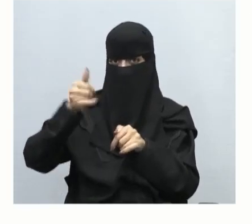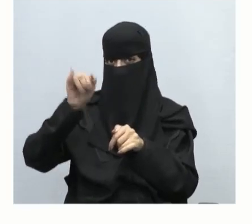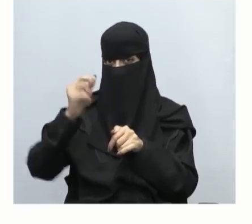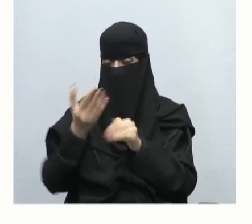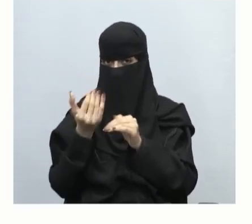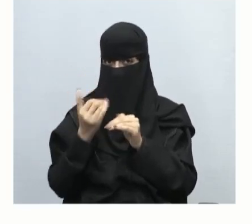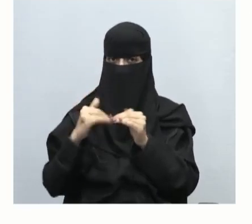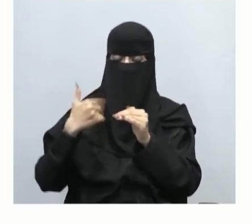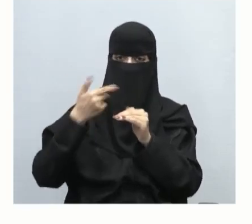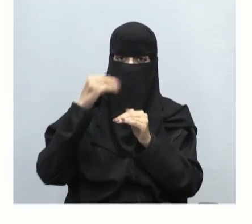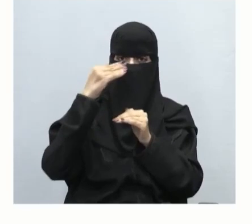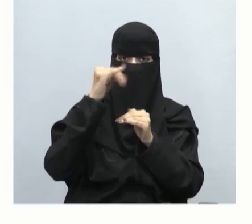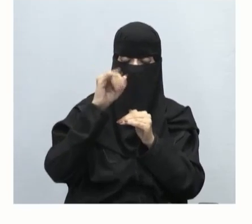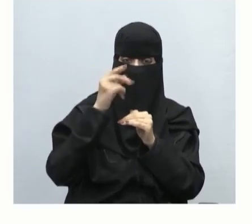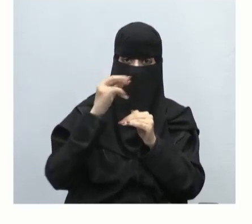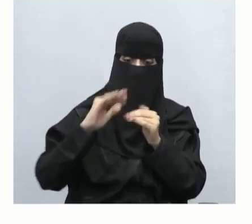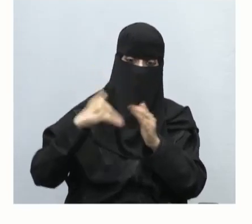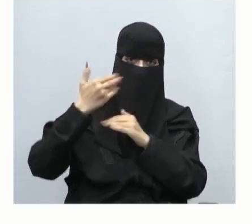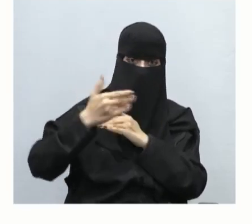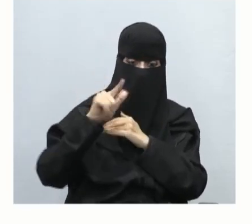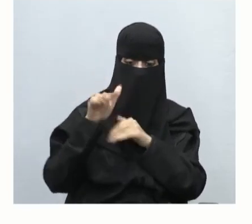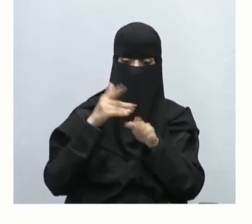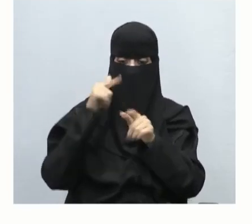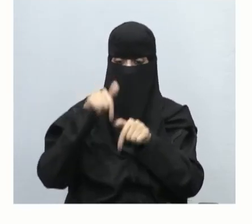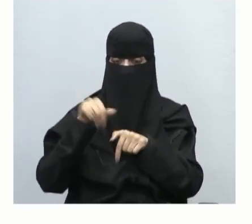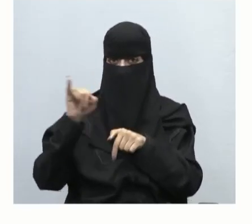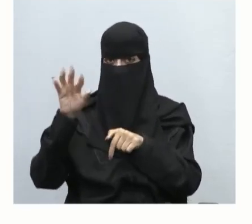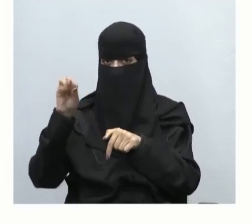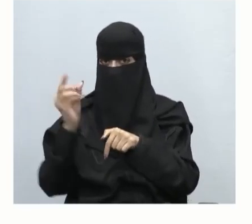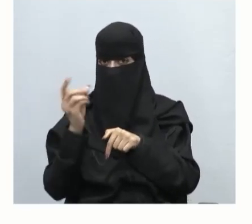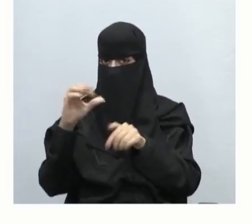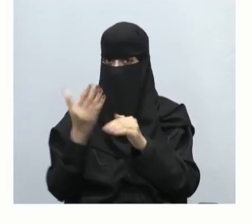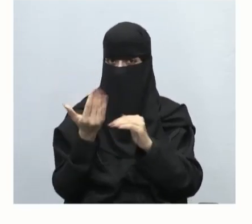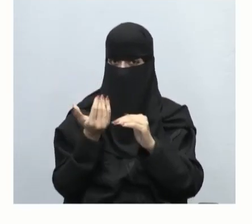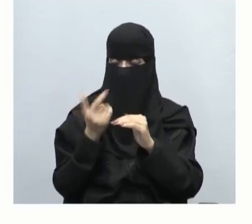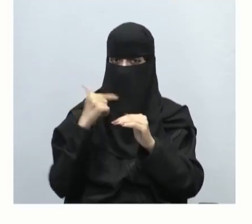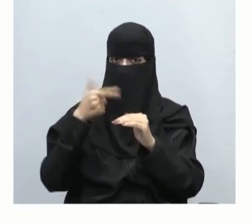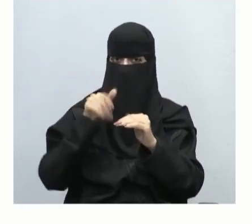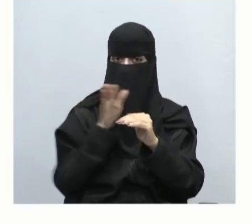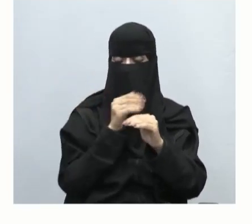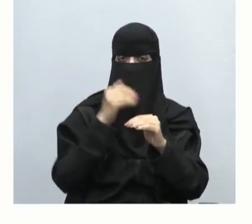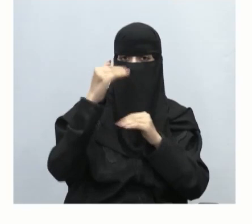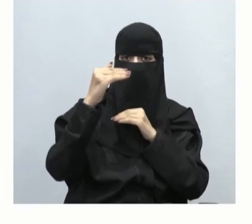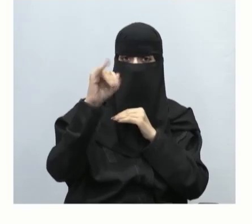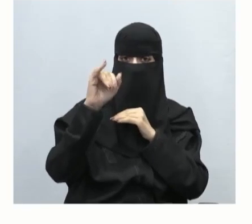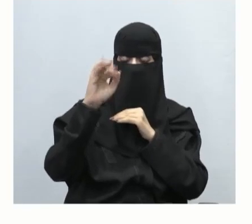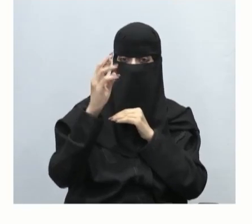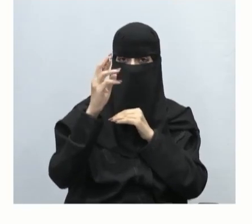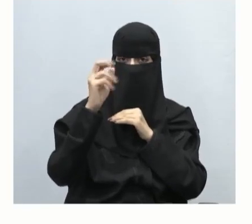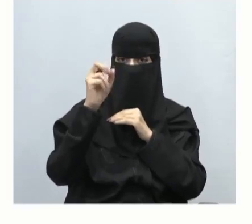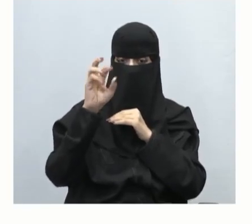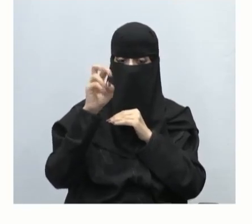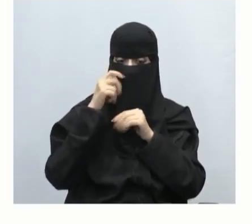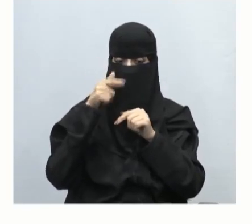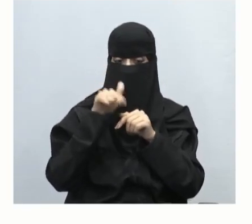ليث ومهند ايضا اعرف ان مهند قبل من قبل حمزه ولكن انا